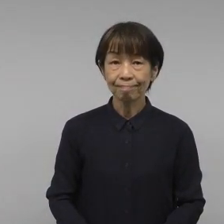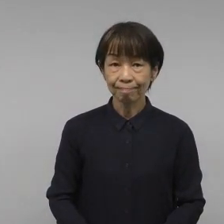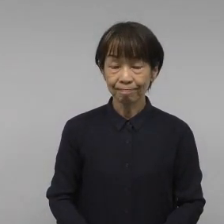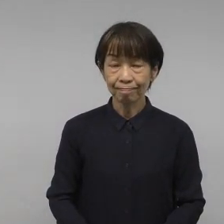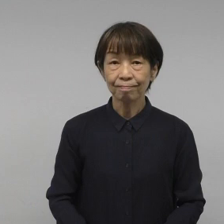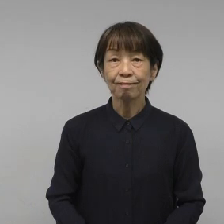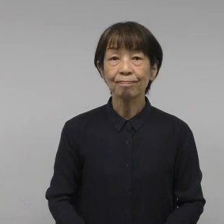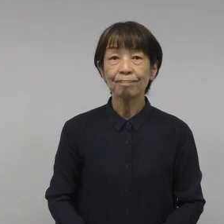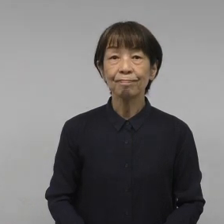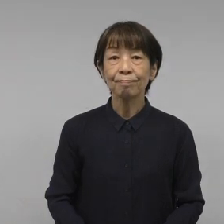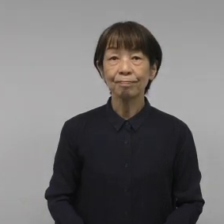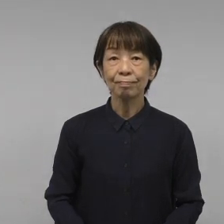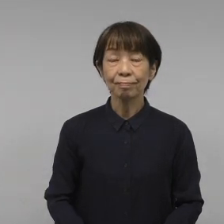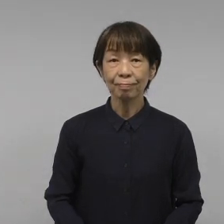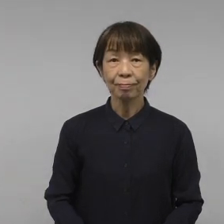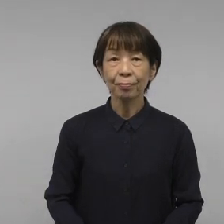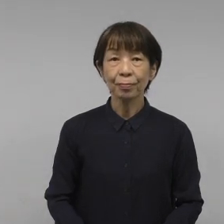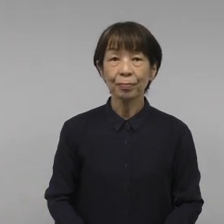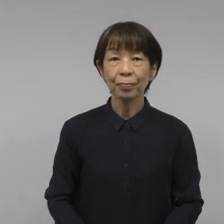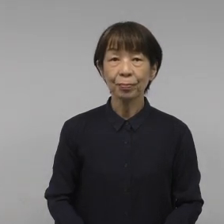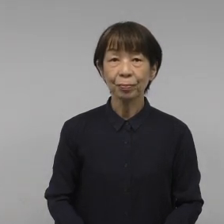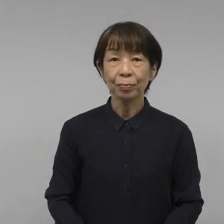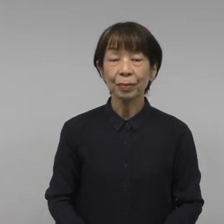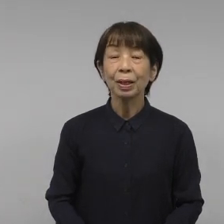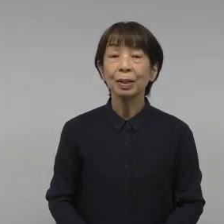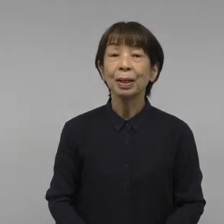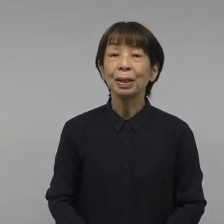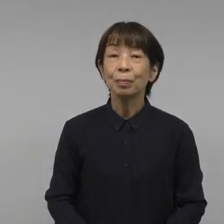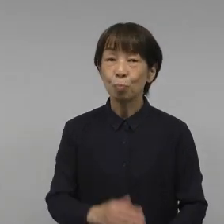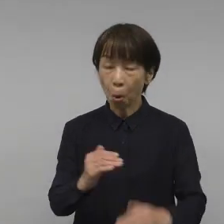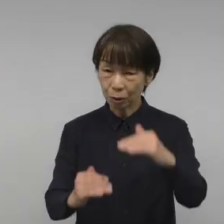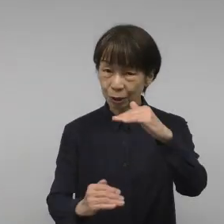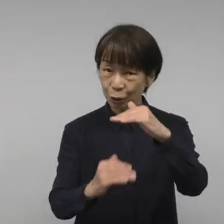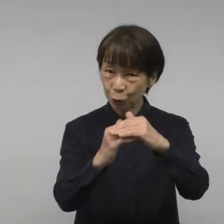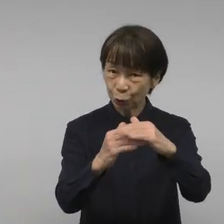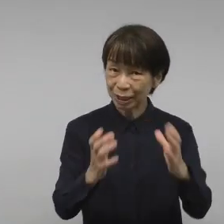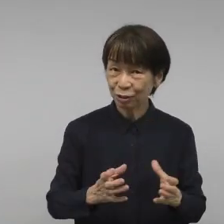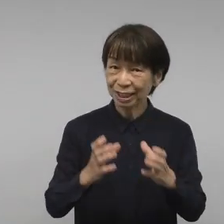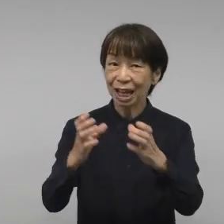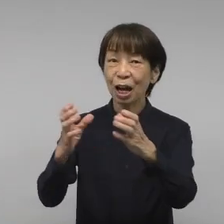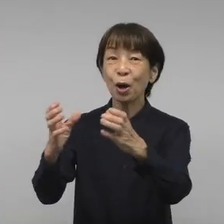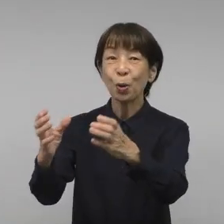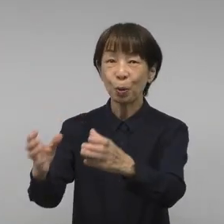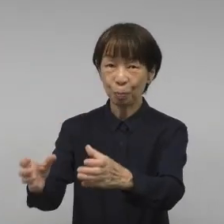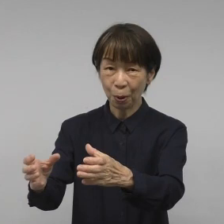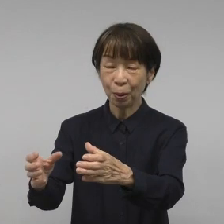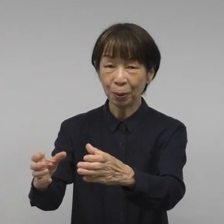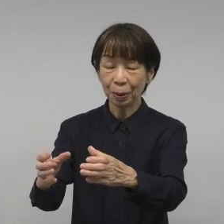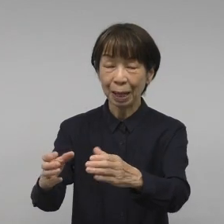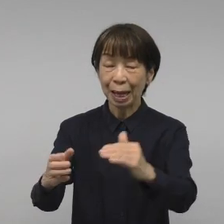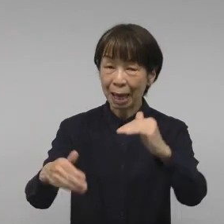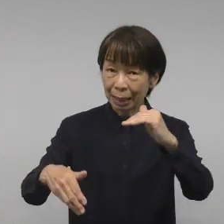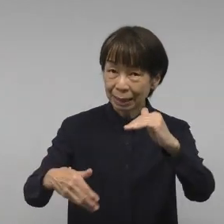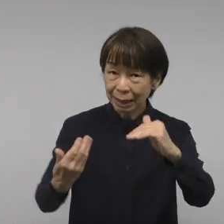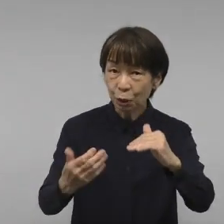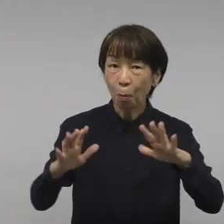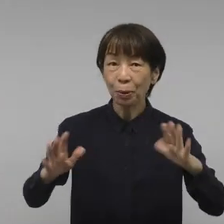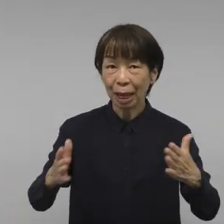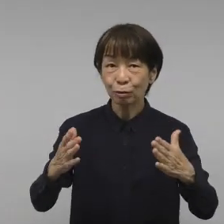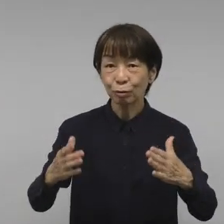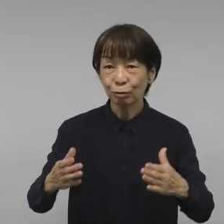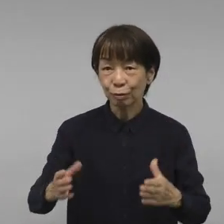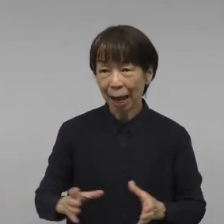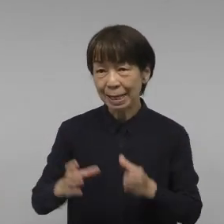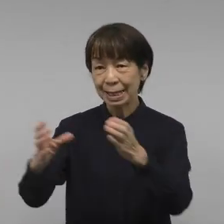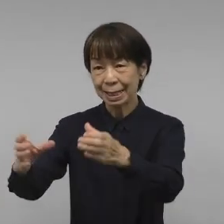というふうなことで、まあ、充実した訪問で、ね、まあ、事故もなくですね、行ってこられ